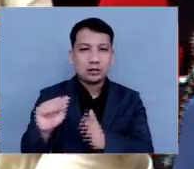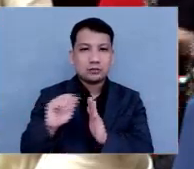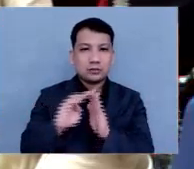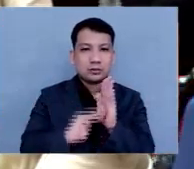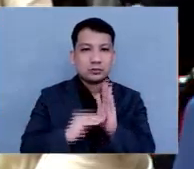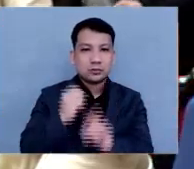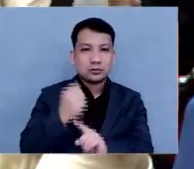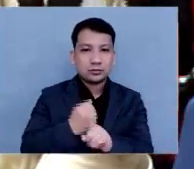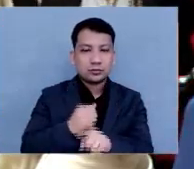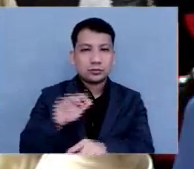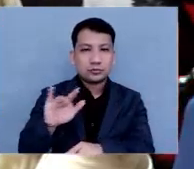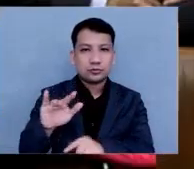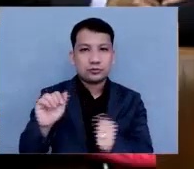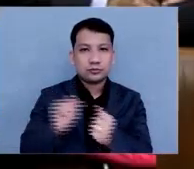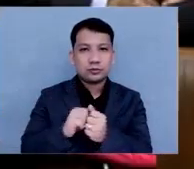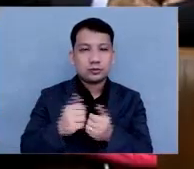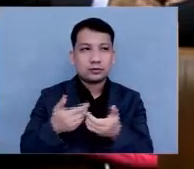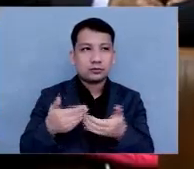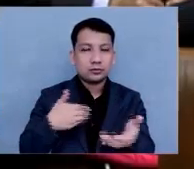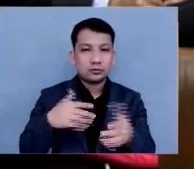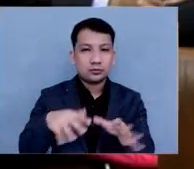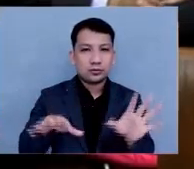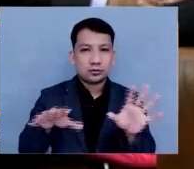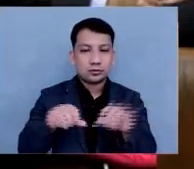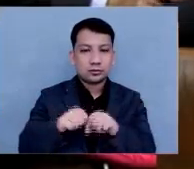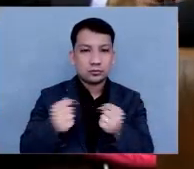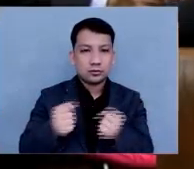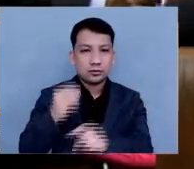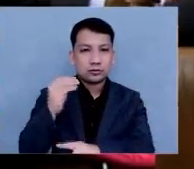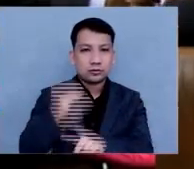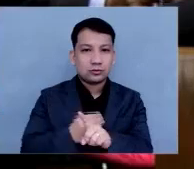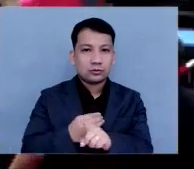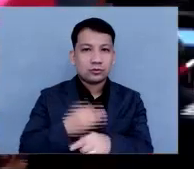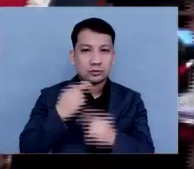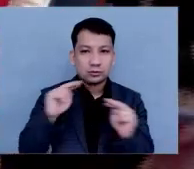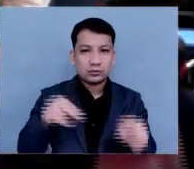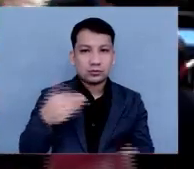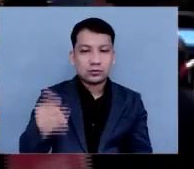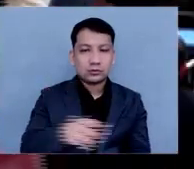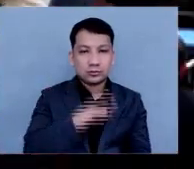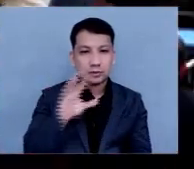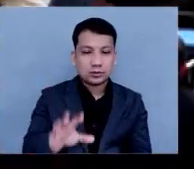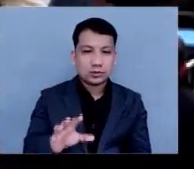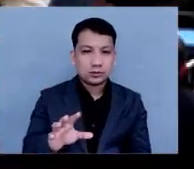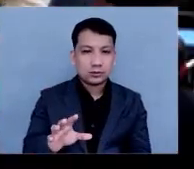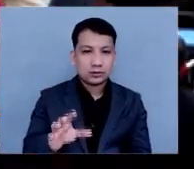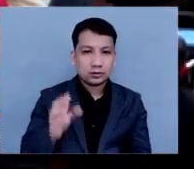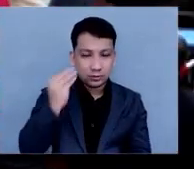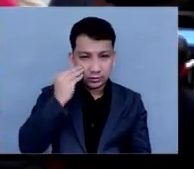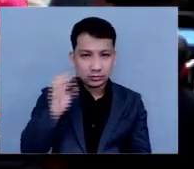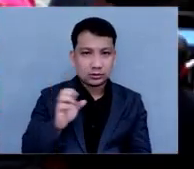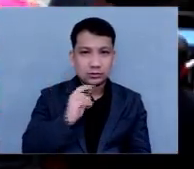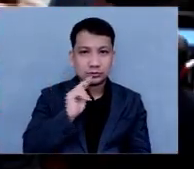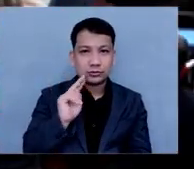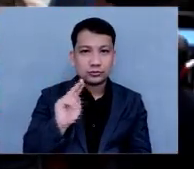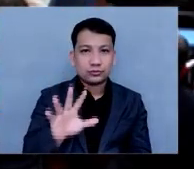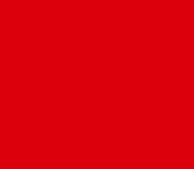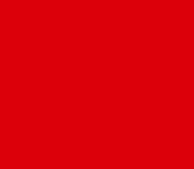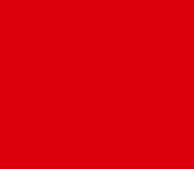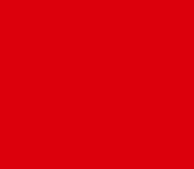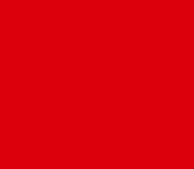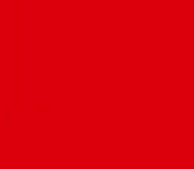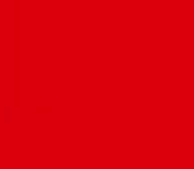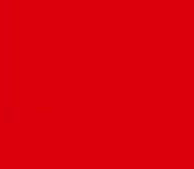25 bago ang kanilang break sa Oktubre nagbabalita mula sa frontline maran Enriquez news